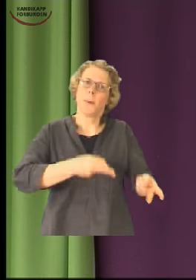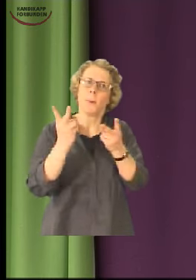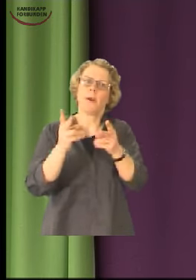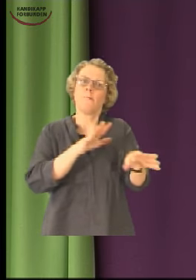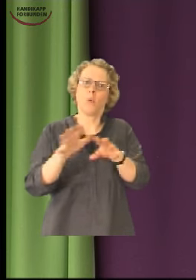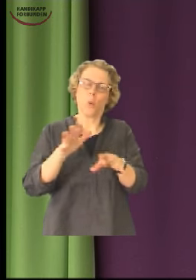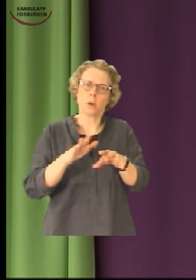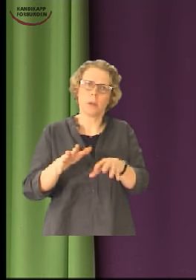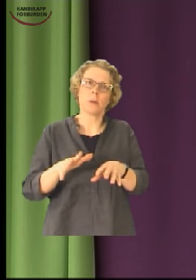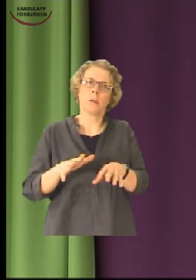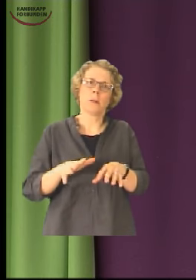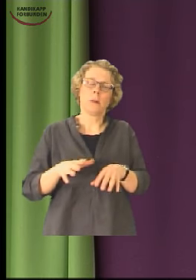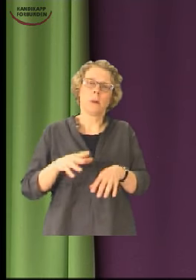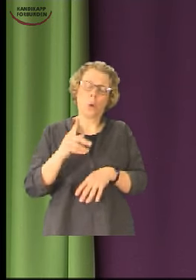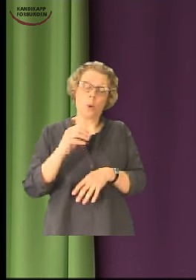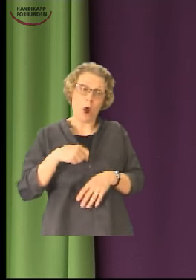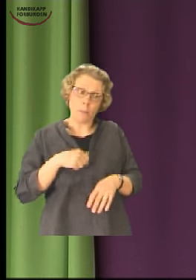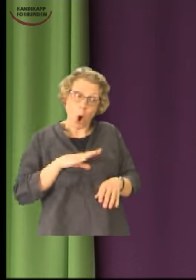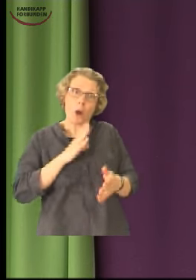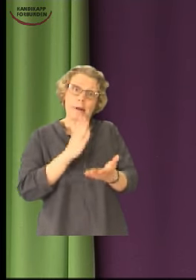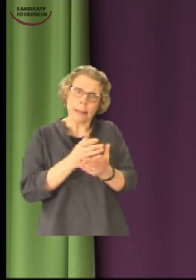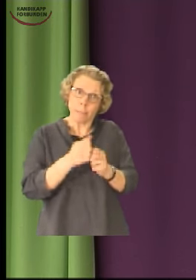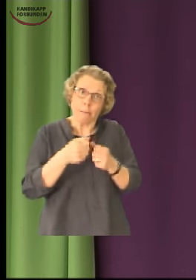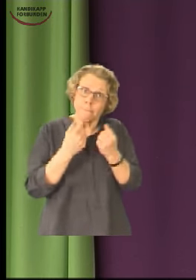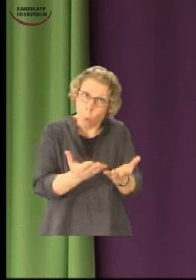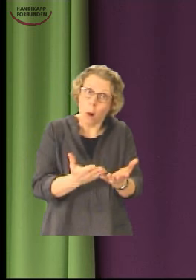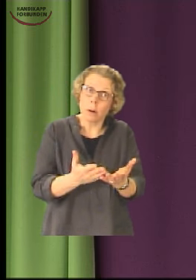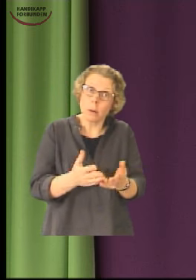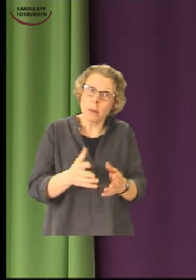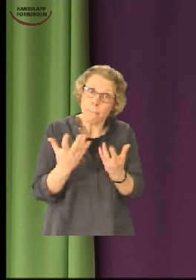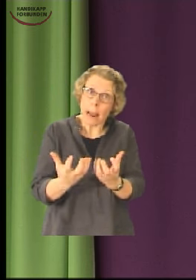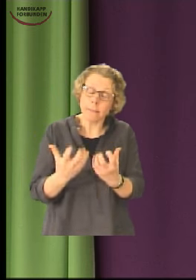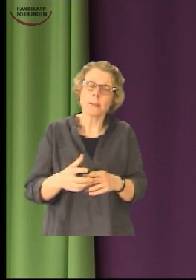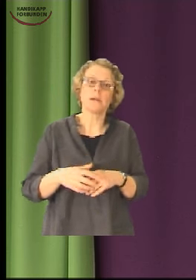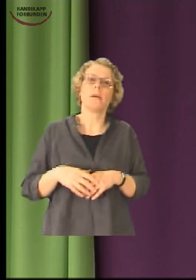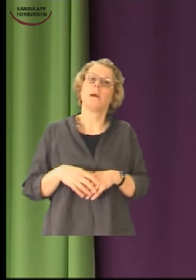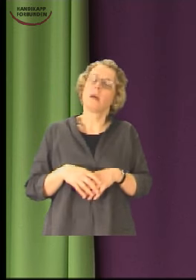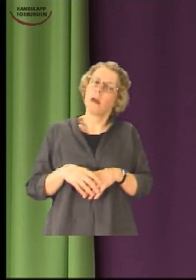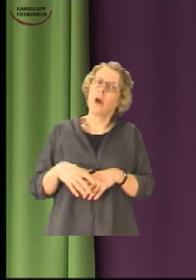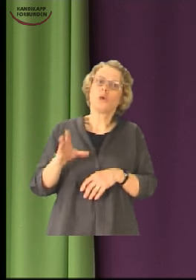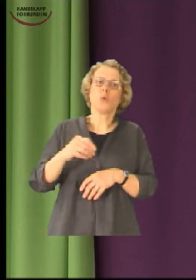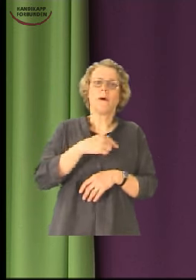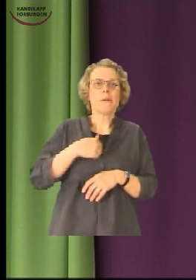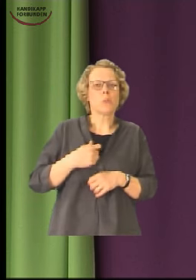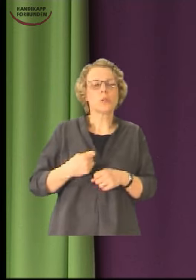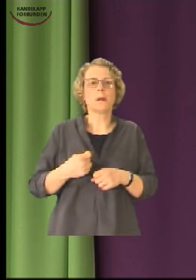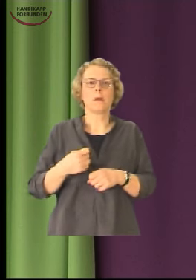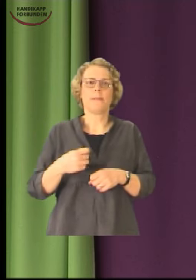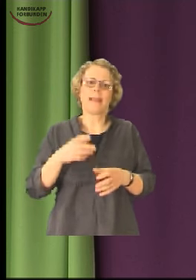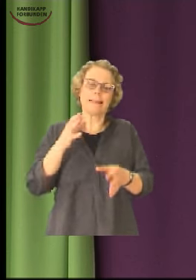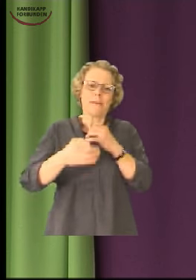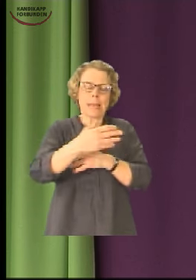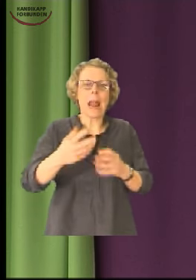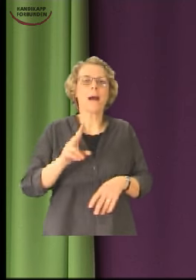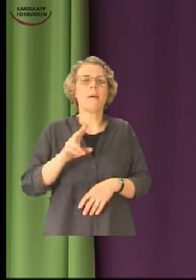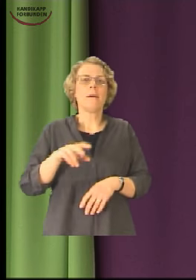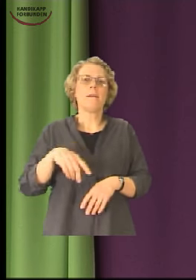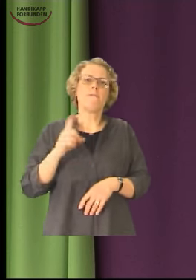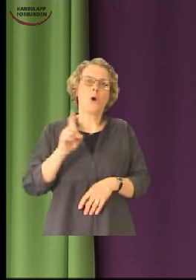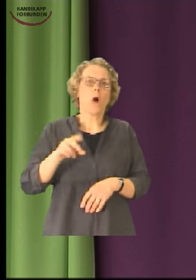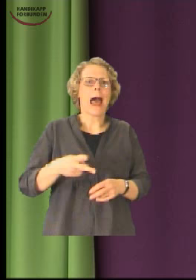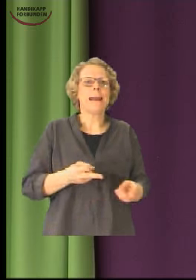patientsäker vård. Alla har rätt till det, men får de det? Då måste man också ställa frågan, vad är en likvärdig vård och när är den likvärdig? Ja, men till exempel